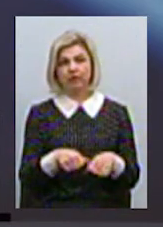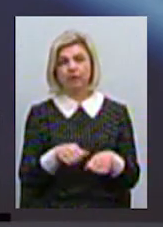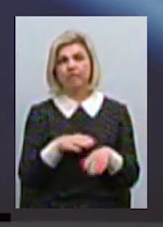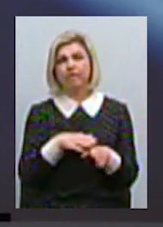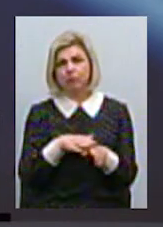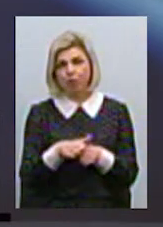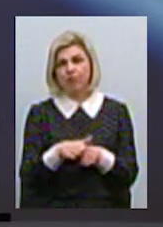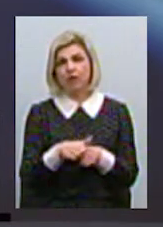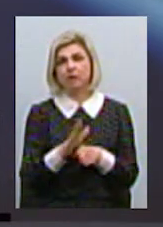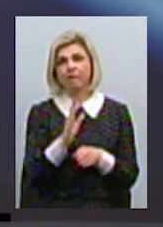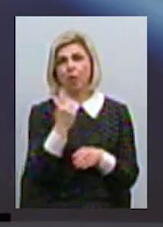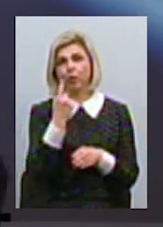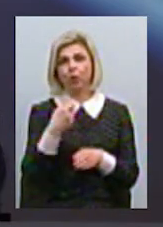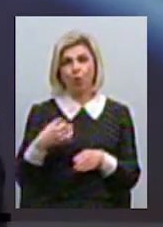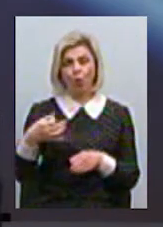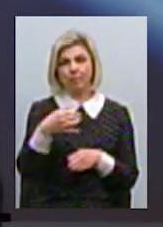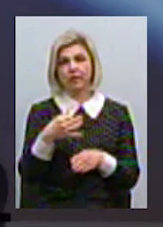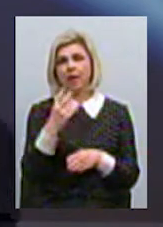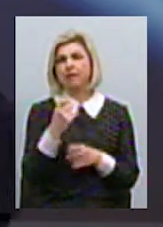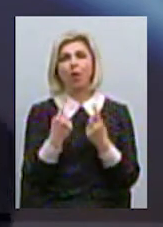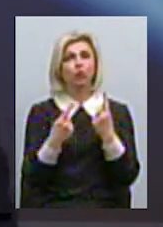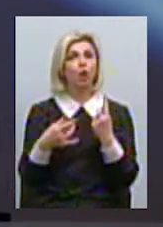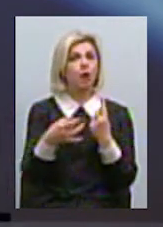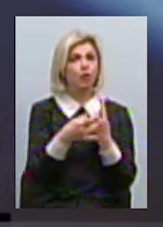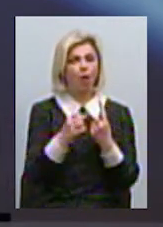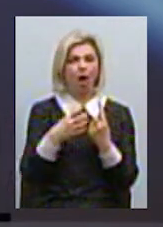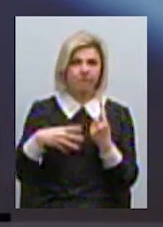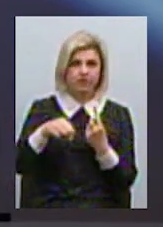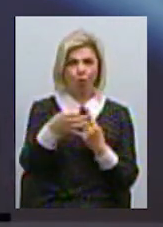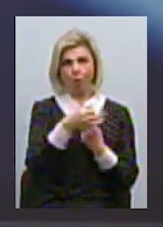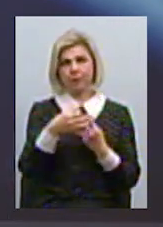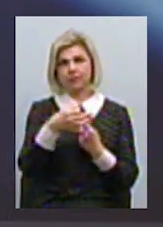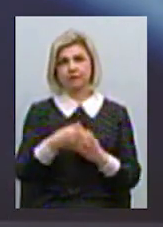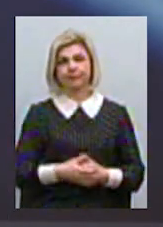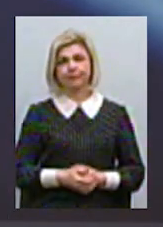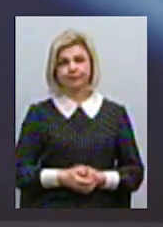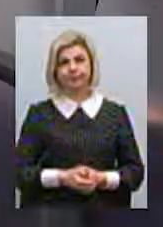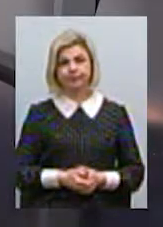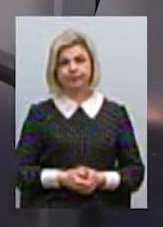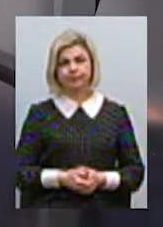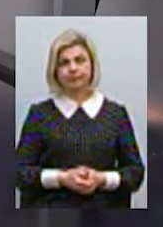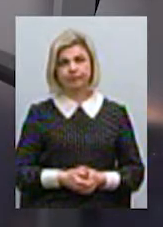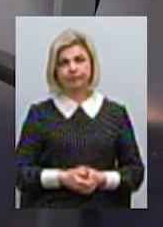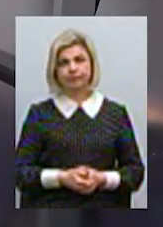відбувається в межах однієї області, тобто не в межах одного району, а в межах однієї області?